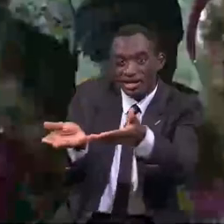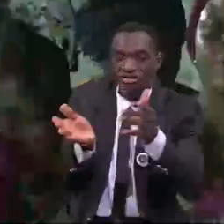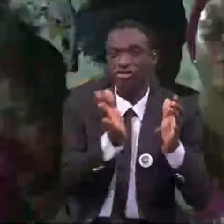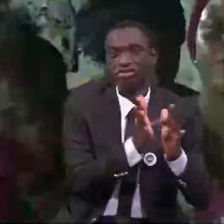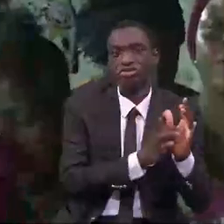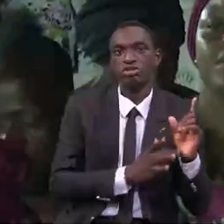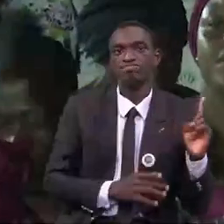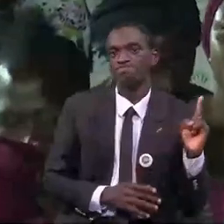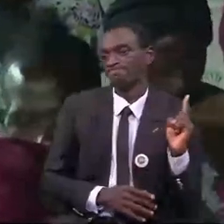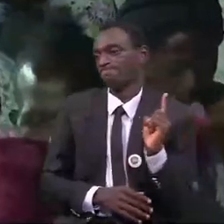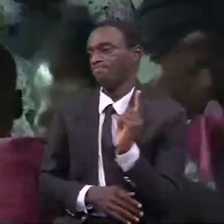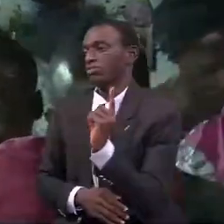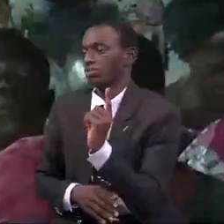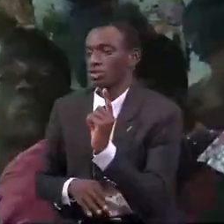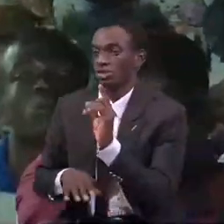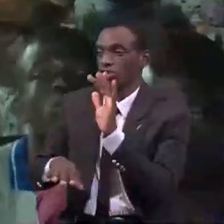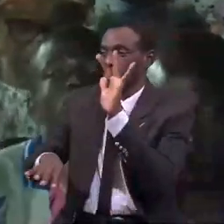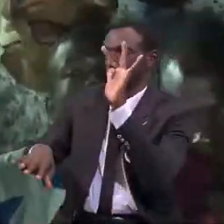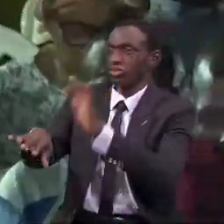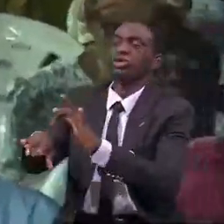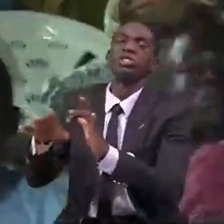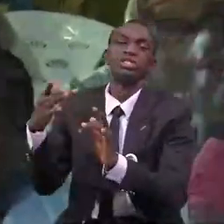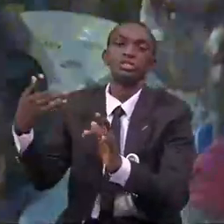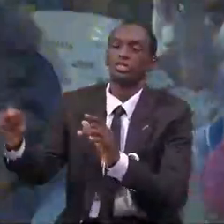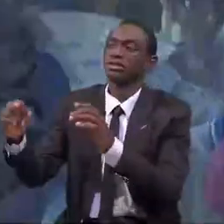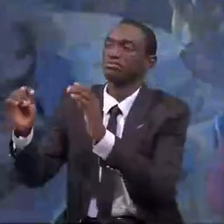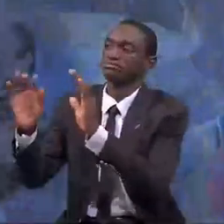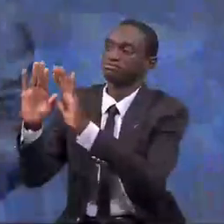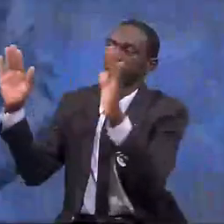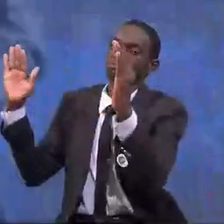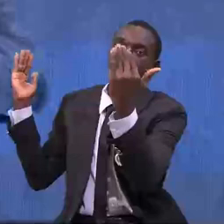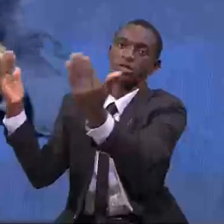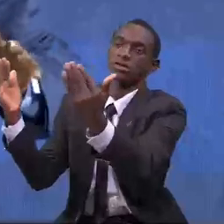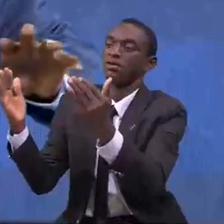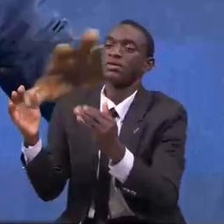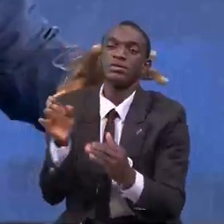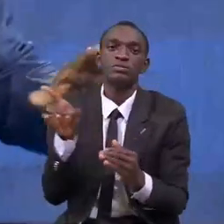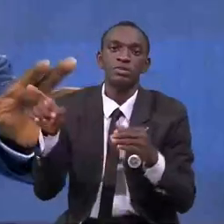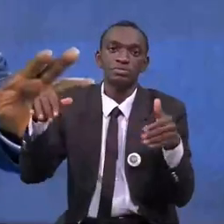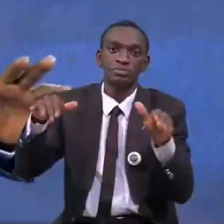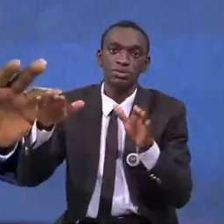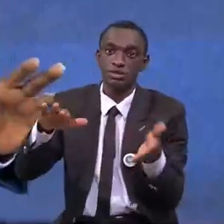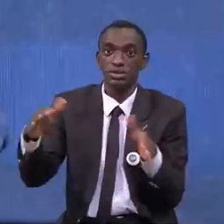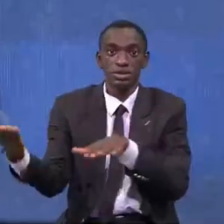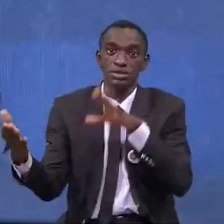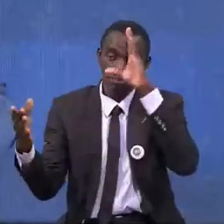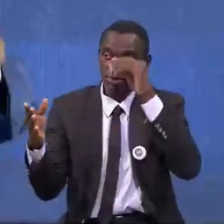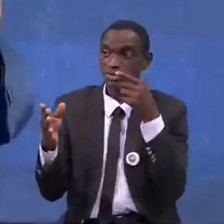cercueil et j'ai J a touché le cercueil qui porte le